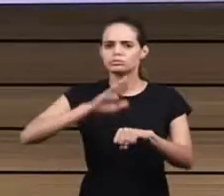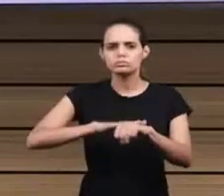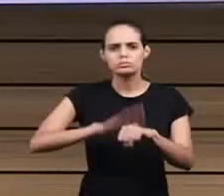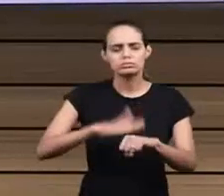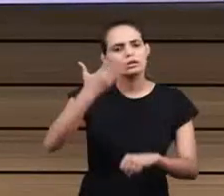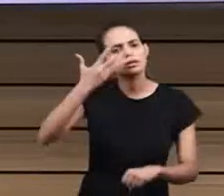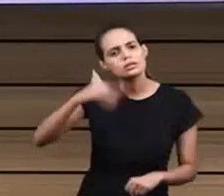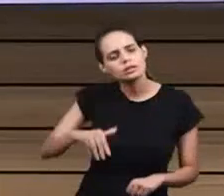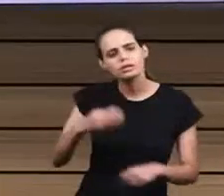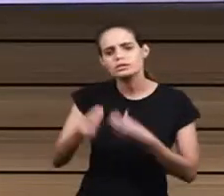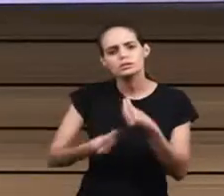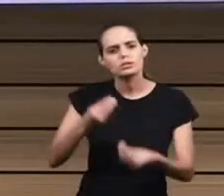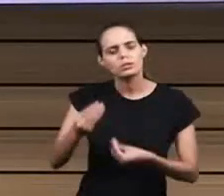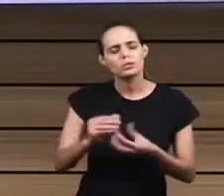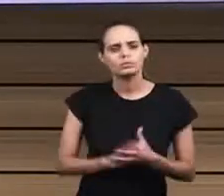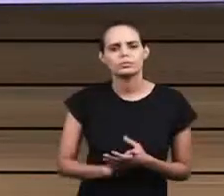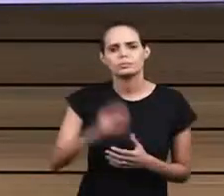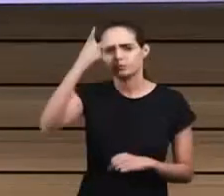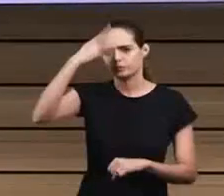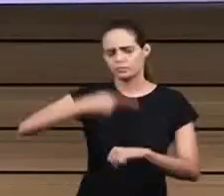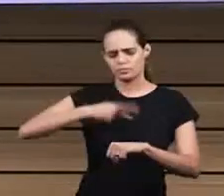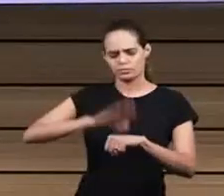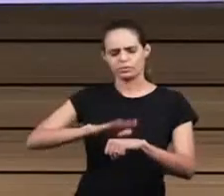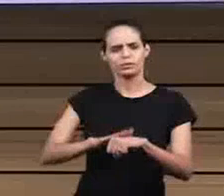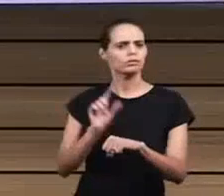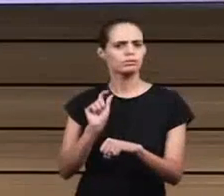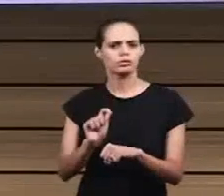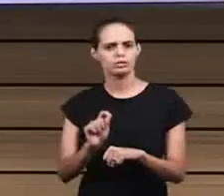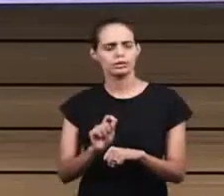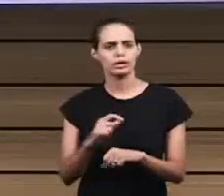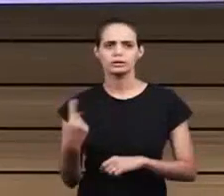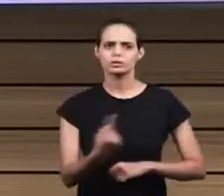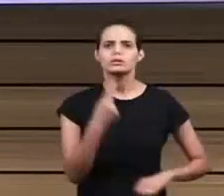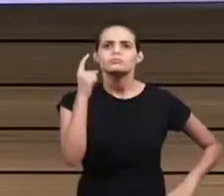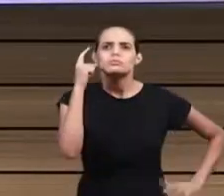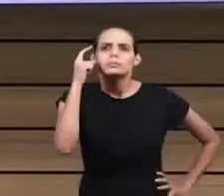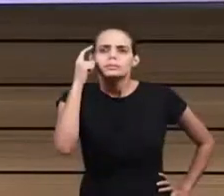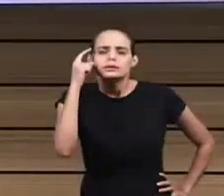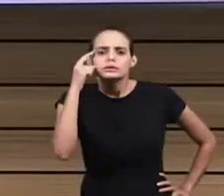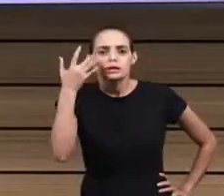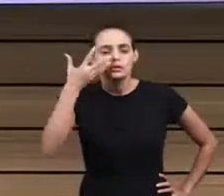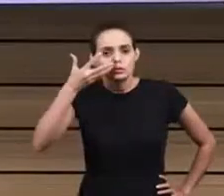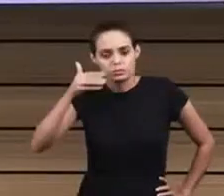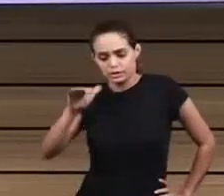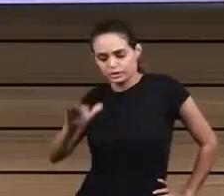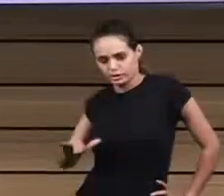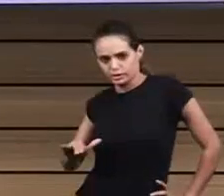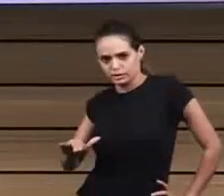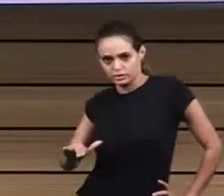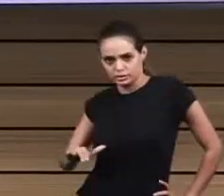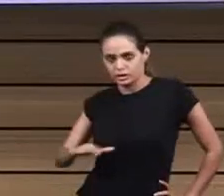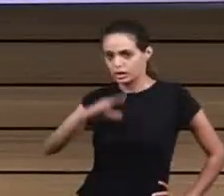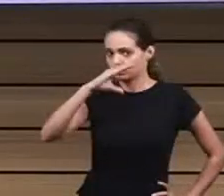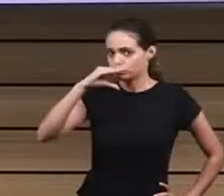denn abhängig von diesem Grad werden wir auf eine bestimmte Art und Weise handeln, um die Autonomie dieser Kinder